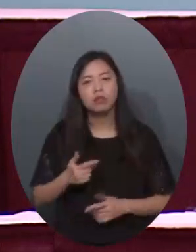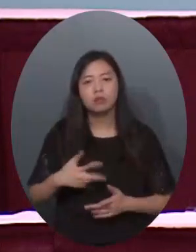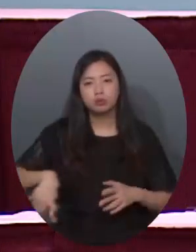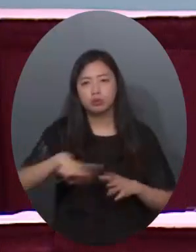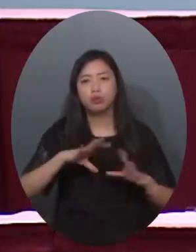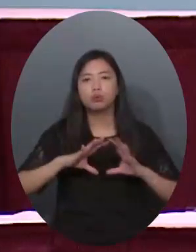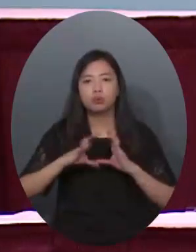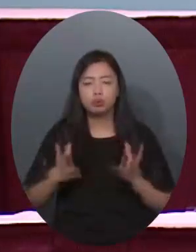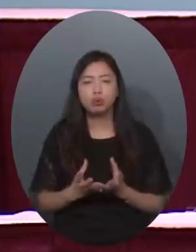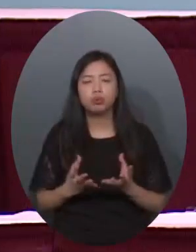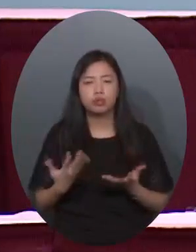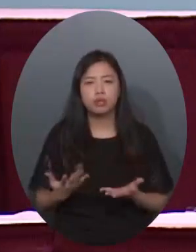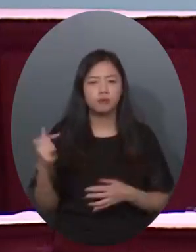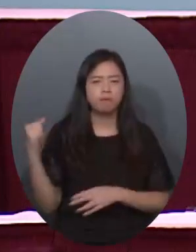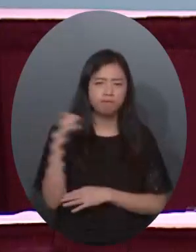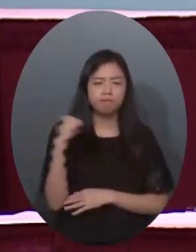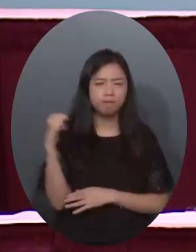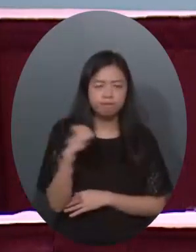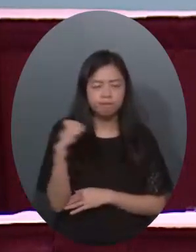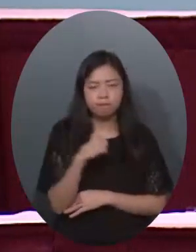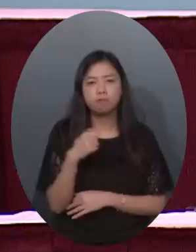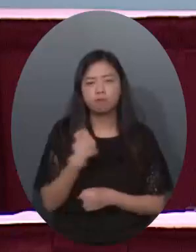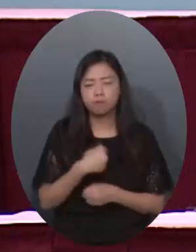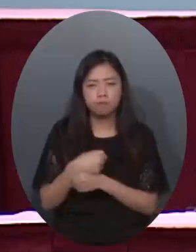隊現正竭力推進工程。